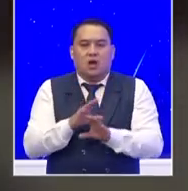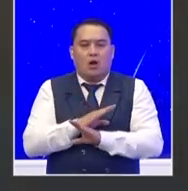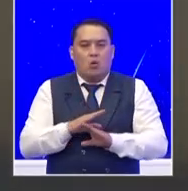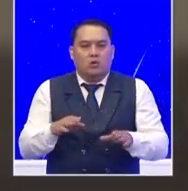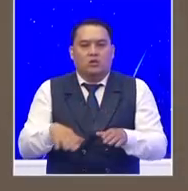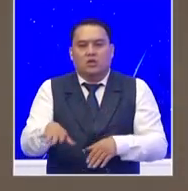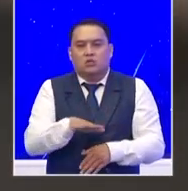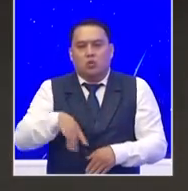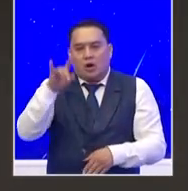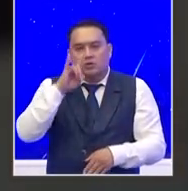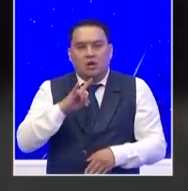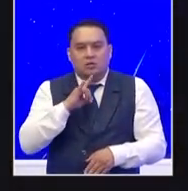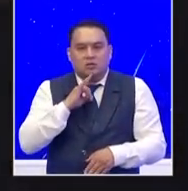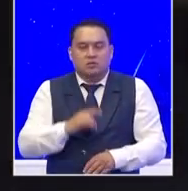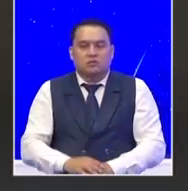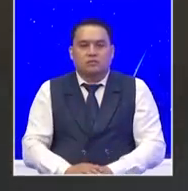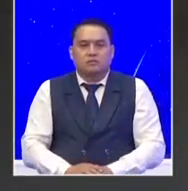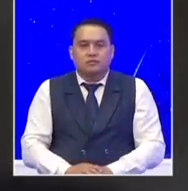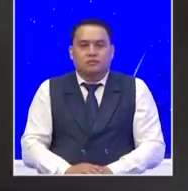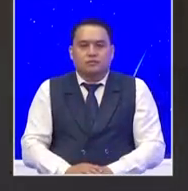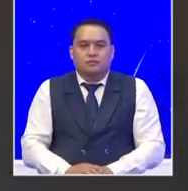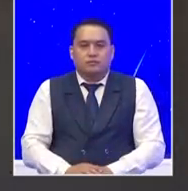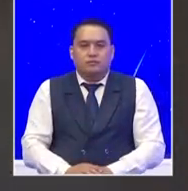с территории Казахстана данной категории товаров.